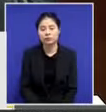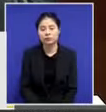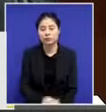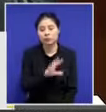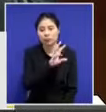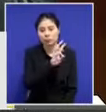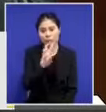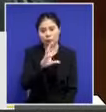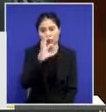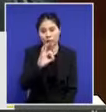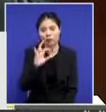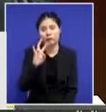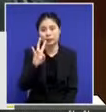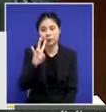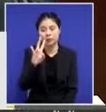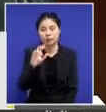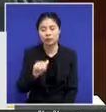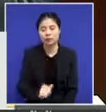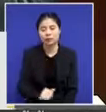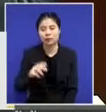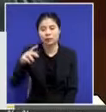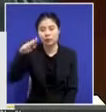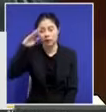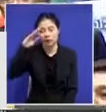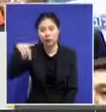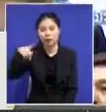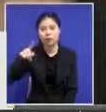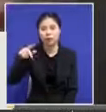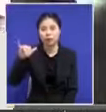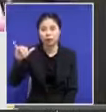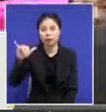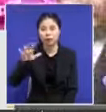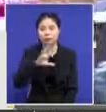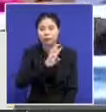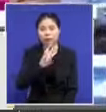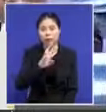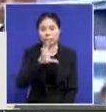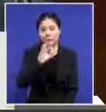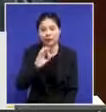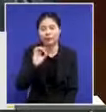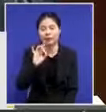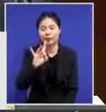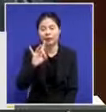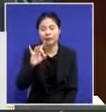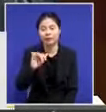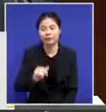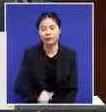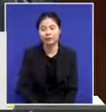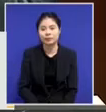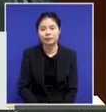ายอนุรักษ์จุลีมาศ พลเอกประยุทธ์จันทร์โอชาครับ 698นายอนุ